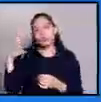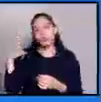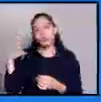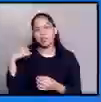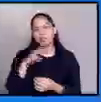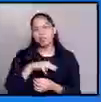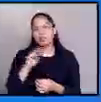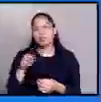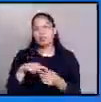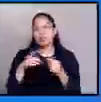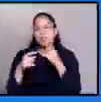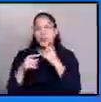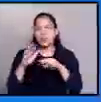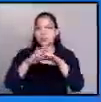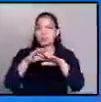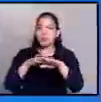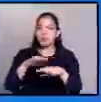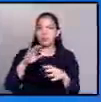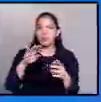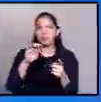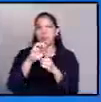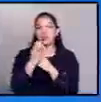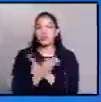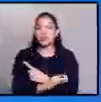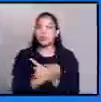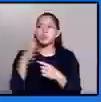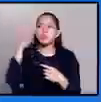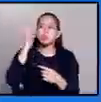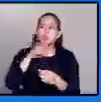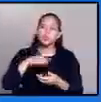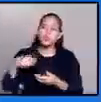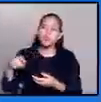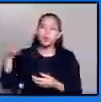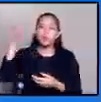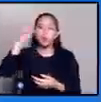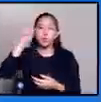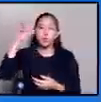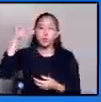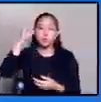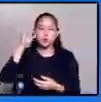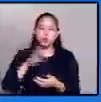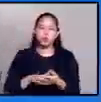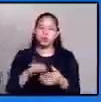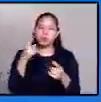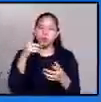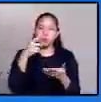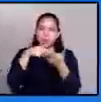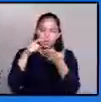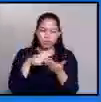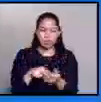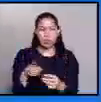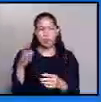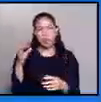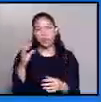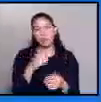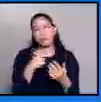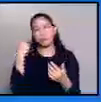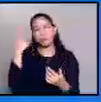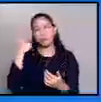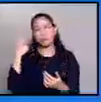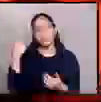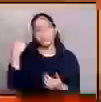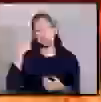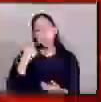Pero payo sa kanila ni Environment Secretary Roy Simato, magpatingin sa doktor. Maaksyon si Greg